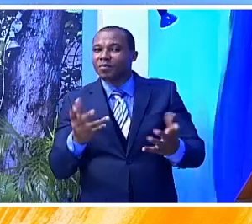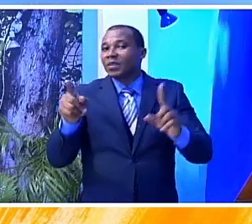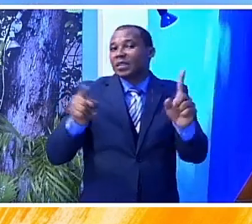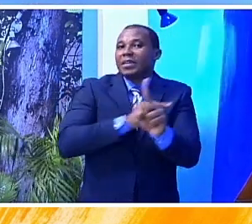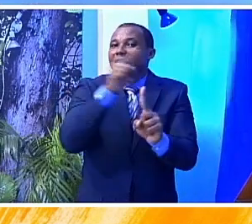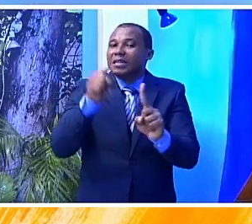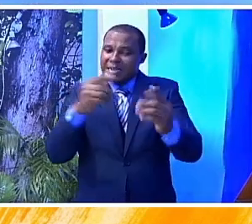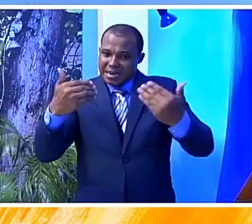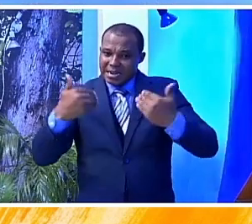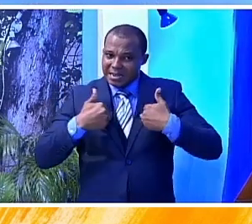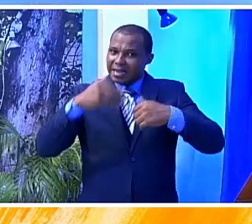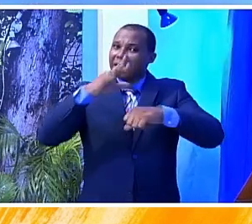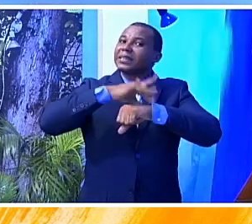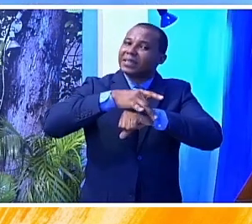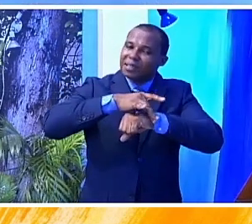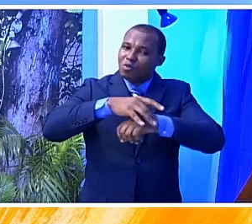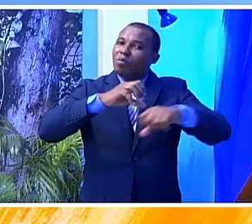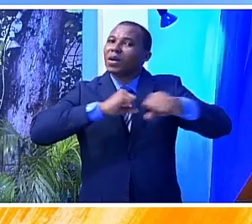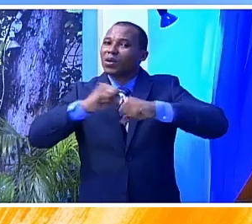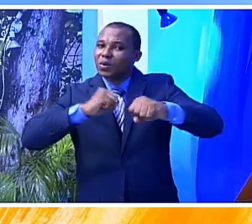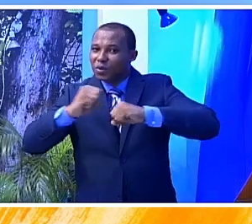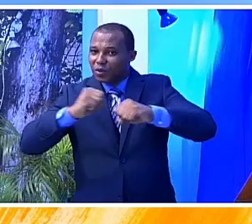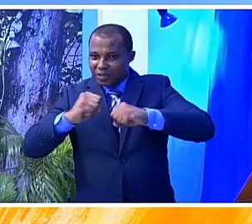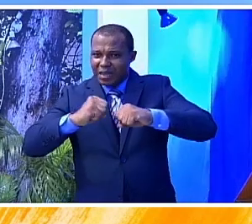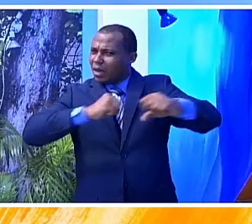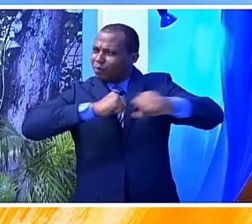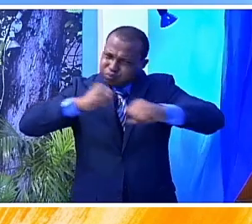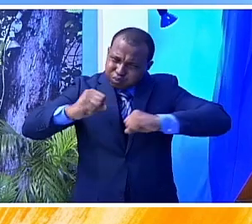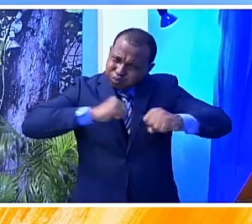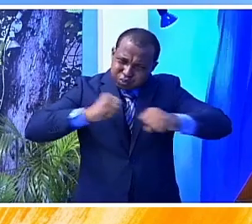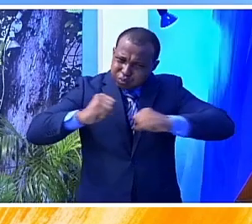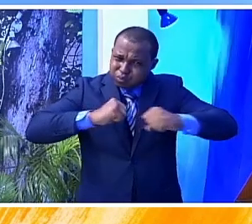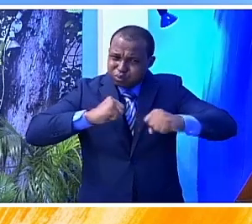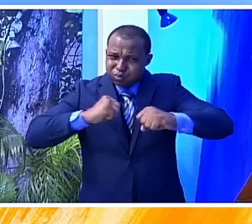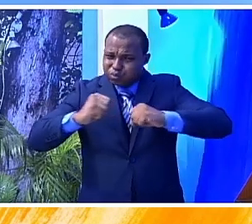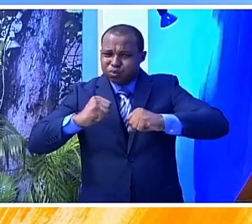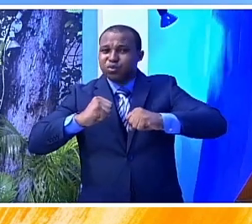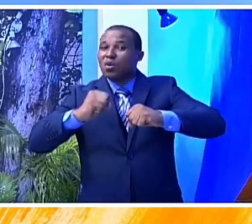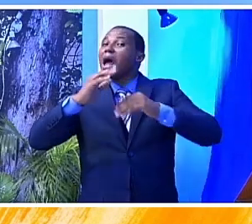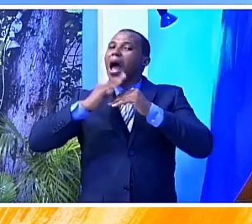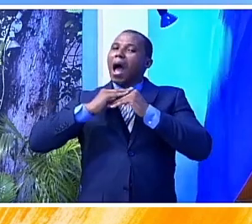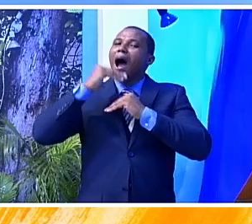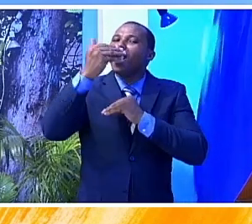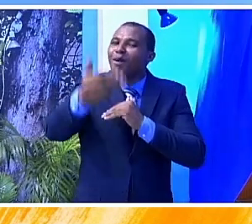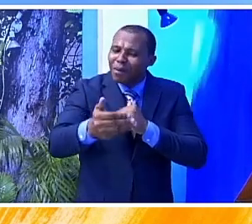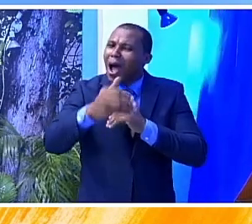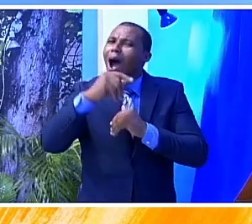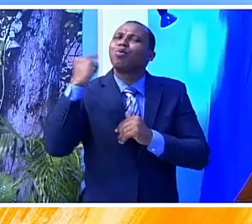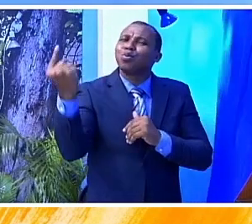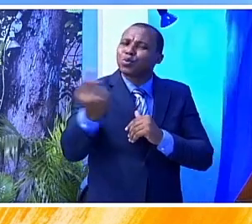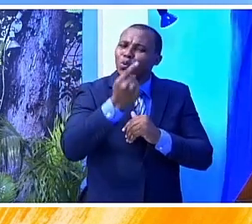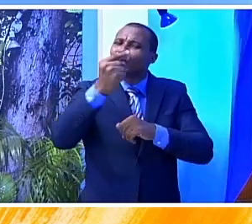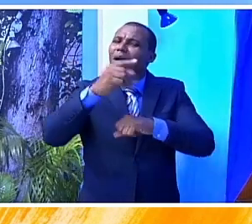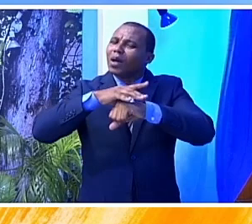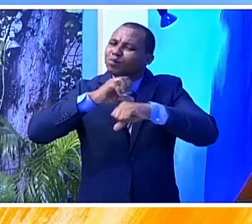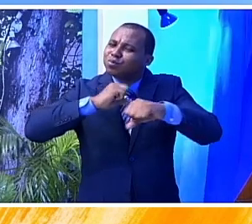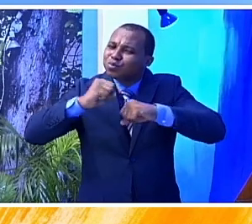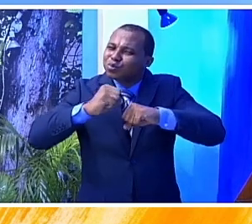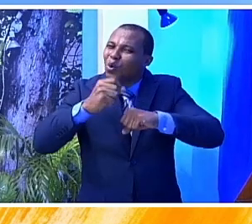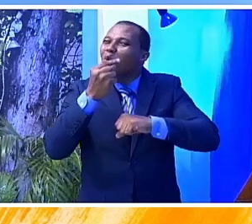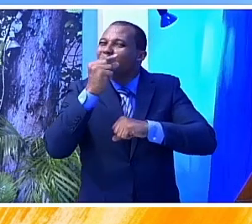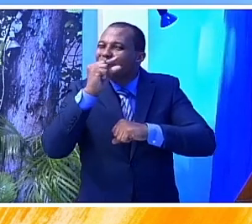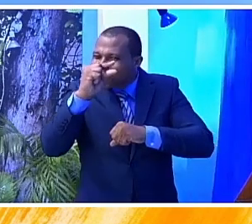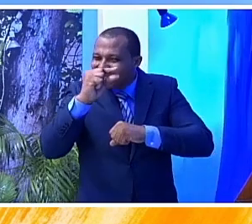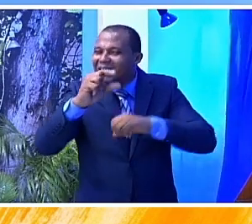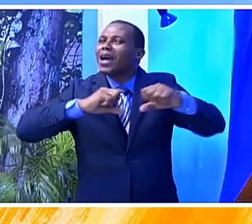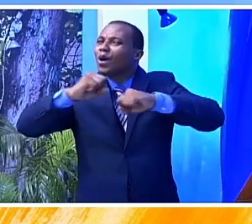la décharge énergie li gagnant, c'est au fur et à mesure toute énergie ou a décharge, c'est ça qui fait n'a gagné un petit secousse. Et y a un droit